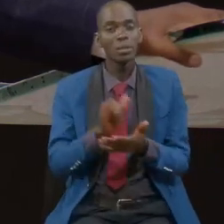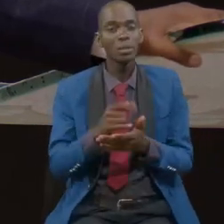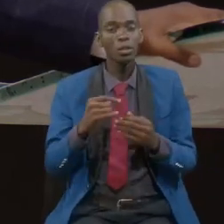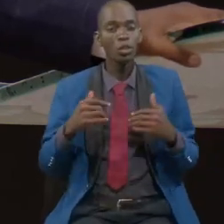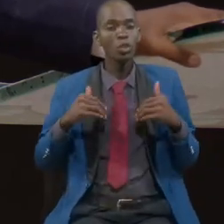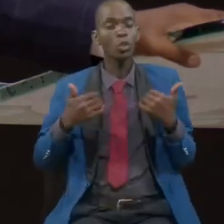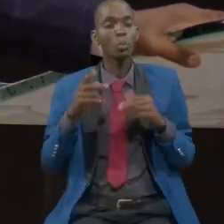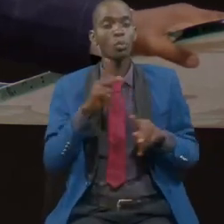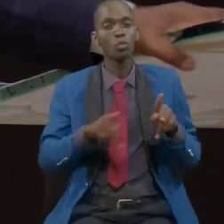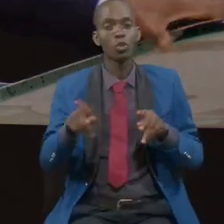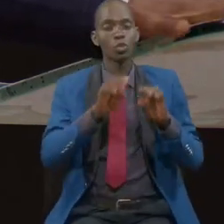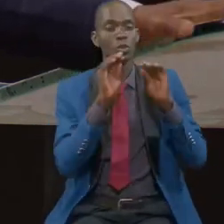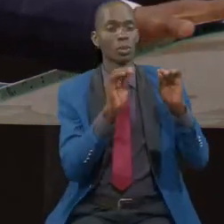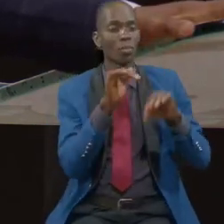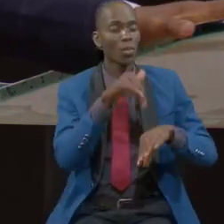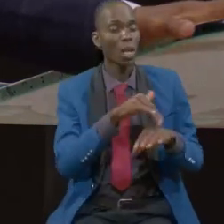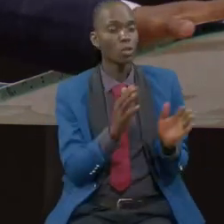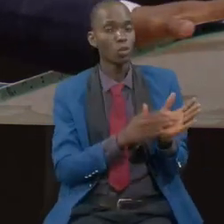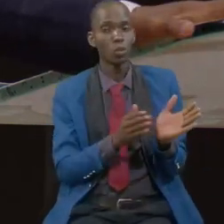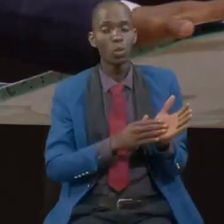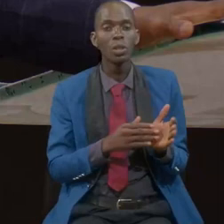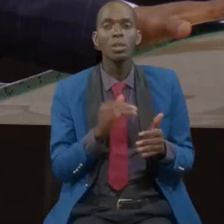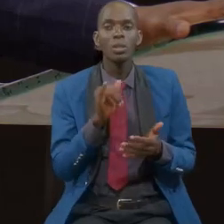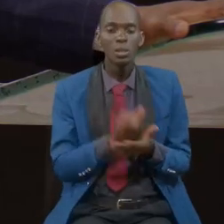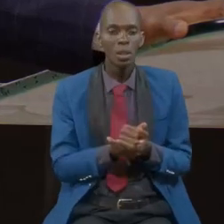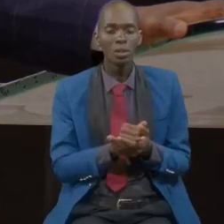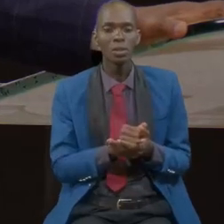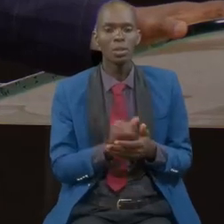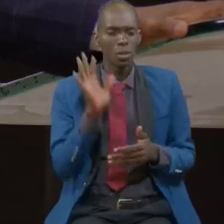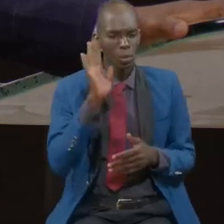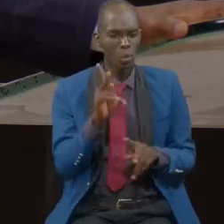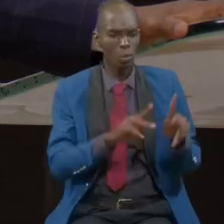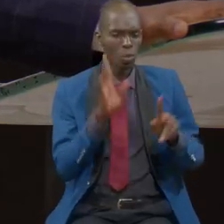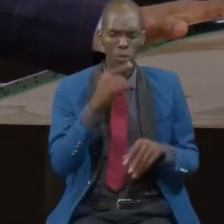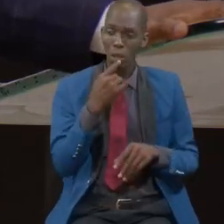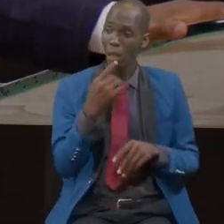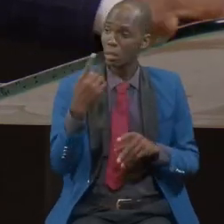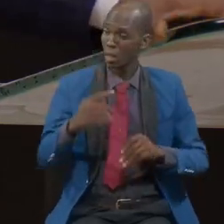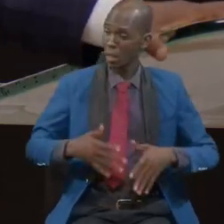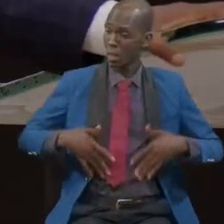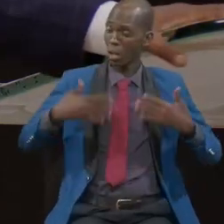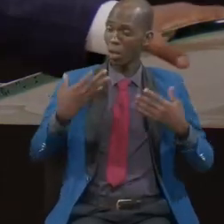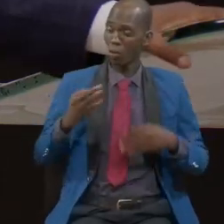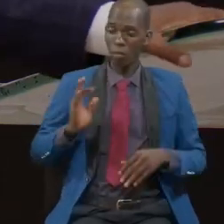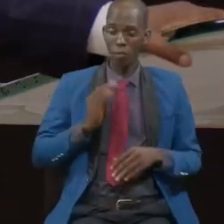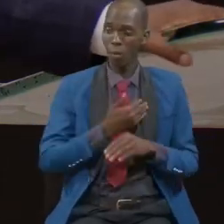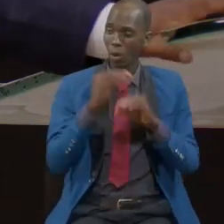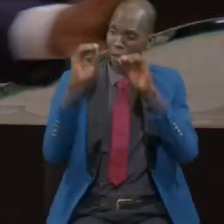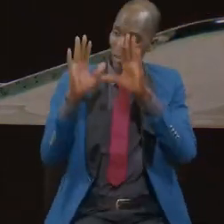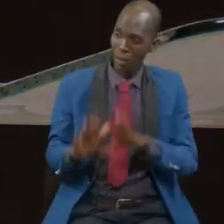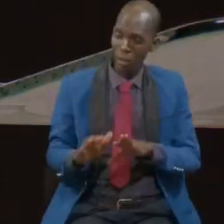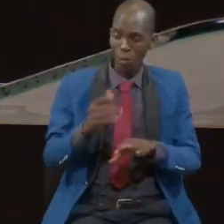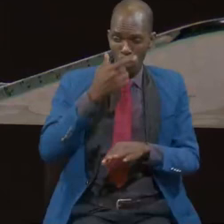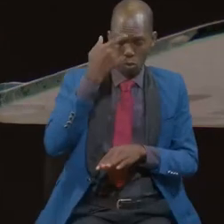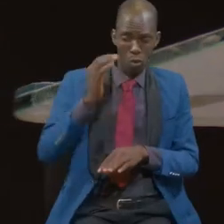jeunes que vous enseignez à l'école disent que la vie de notre maître, la vie de notre maîtresse, à